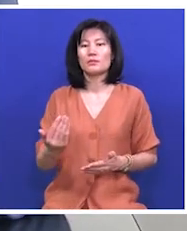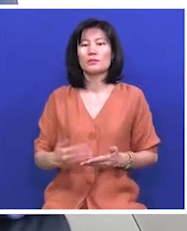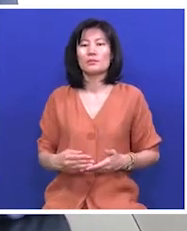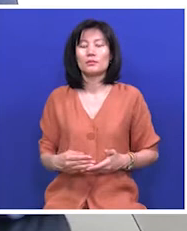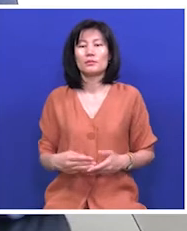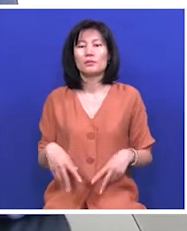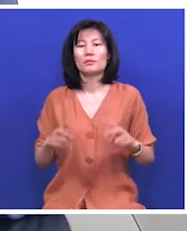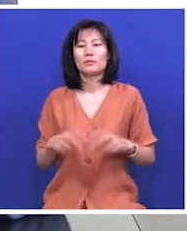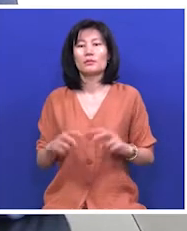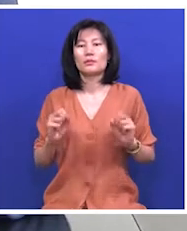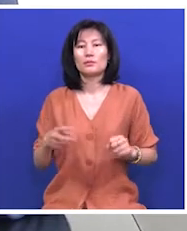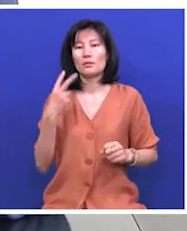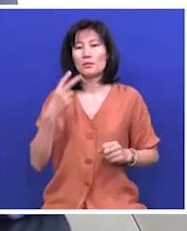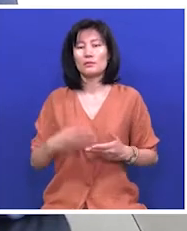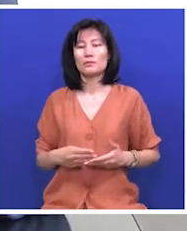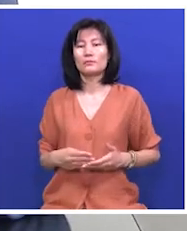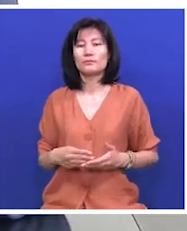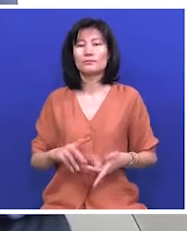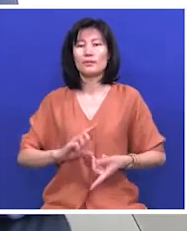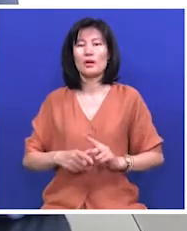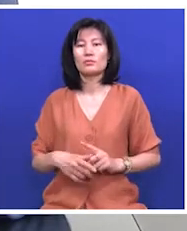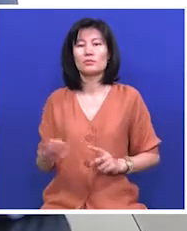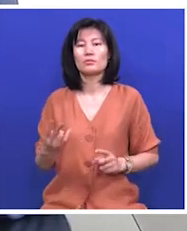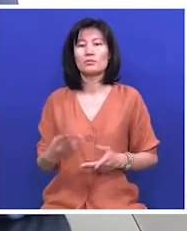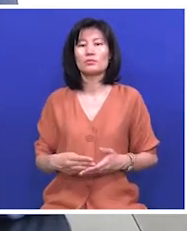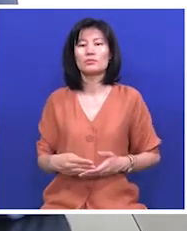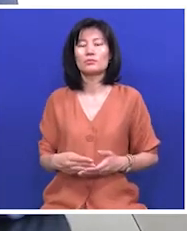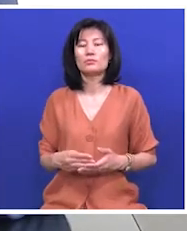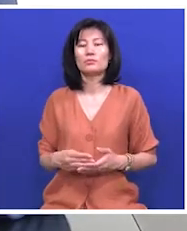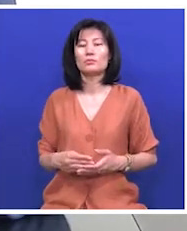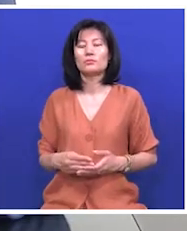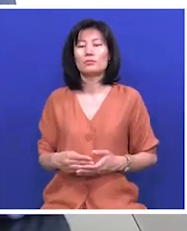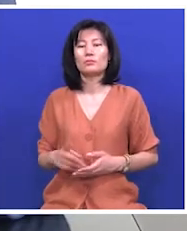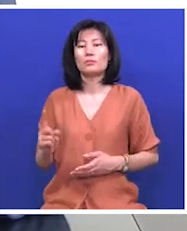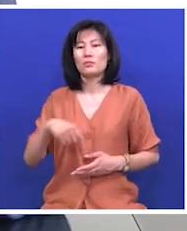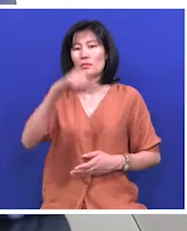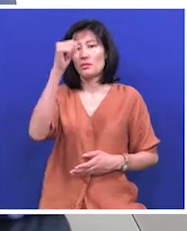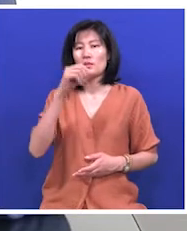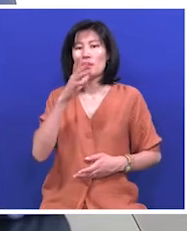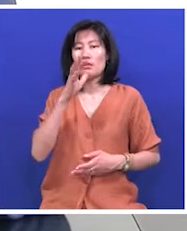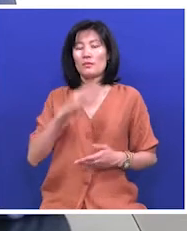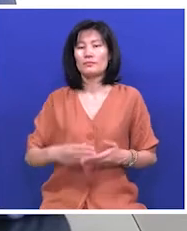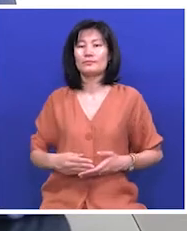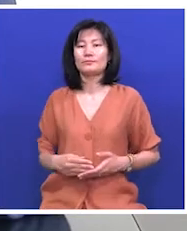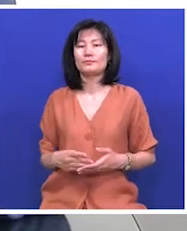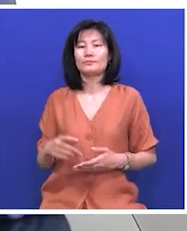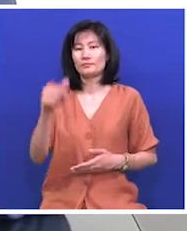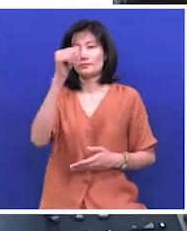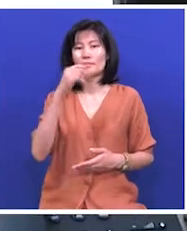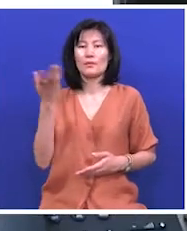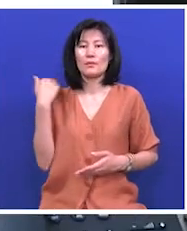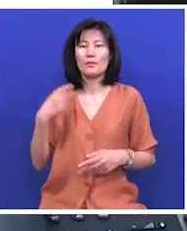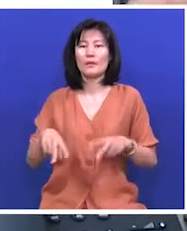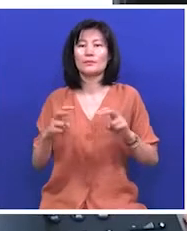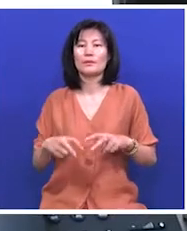сіздер қадағалаңыздар, қараңыздар, мыналарды ауыстыру керек деген секілді. Сосын бір ай уақыт береміз, бір айдың ішіне, бір айдан